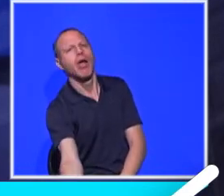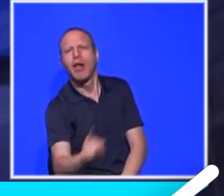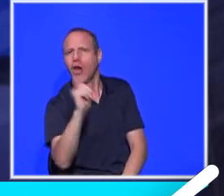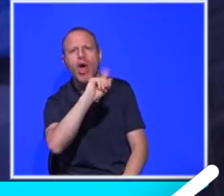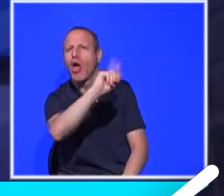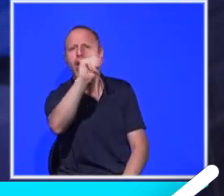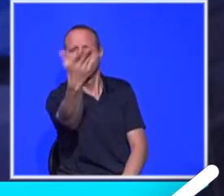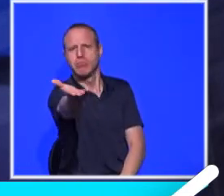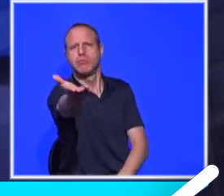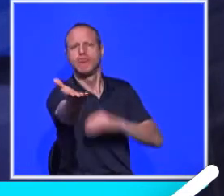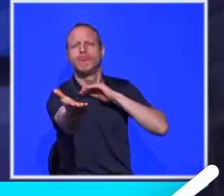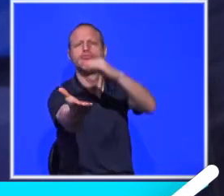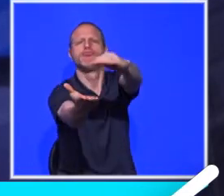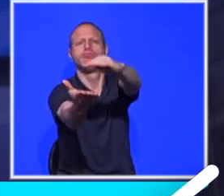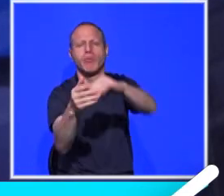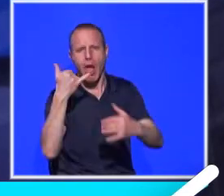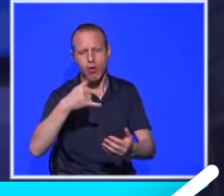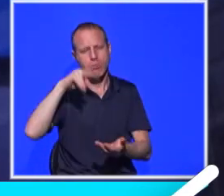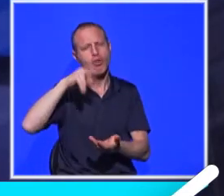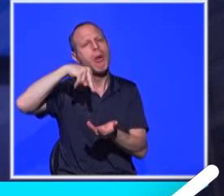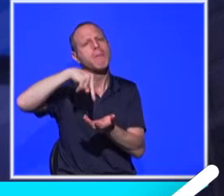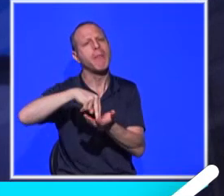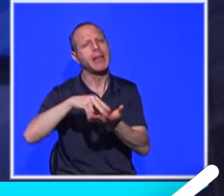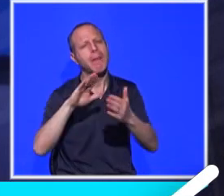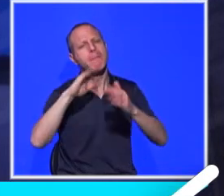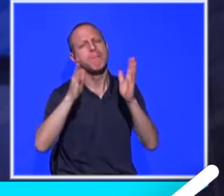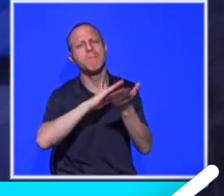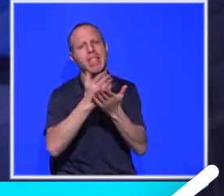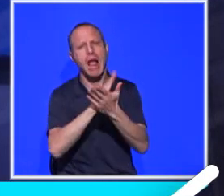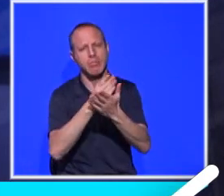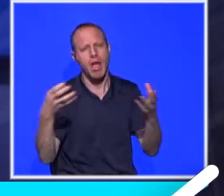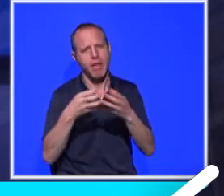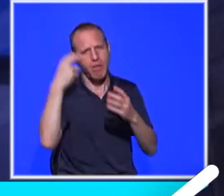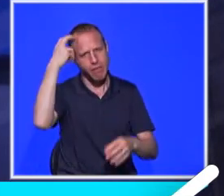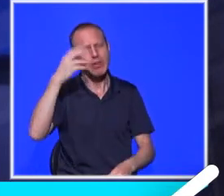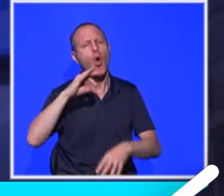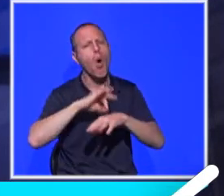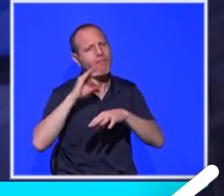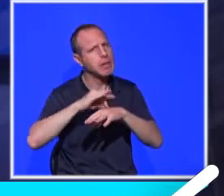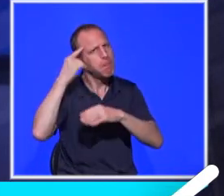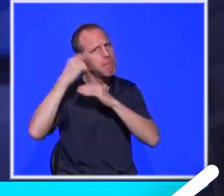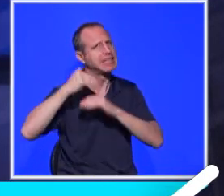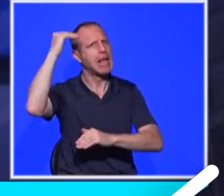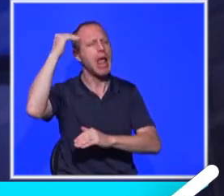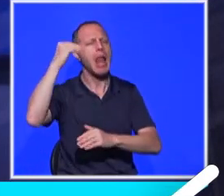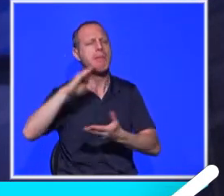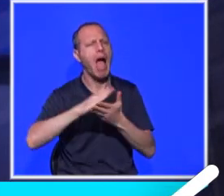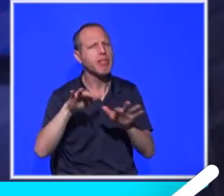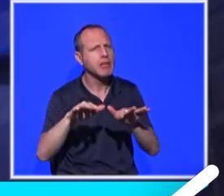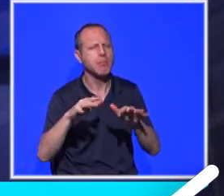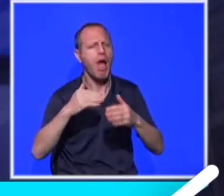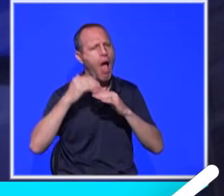ואופן. הדרישות שהיום יש מעמד ביניים בחברה הערבי, משכילים, רופאים, הייטקיסטים, אקדמאים בכל